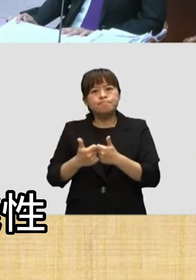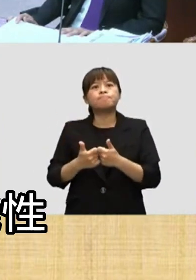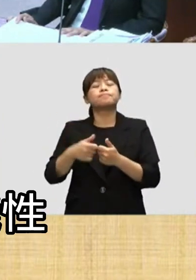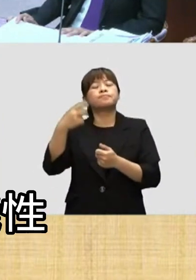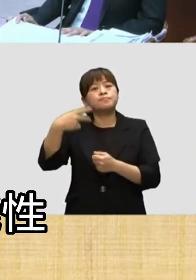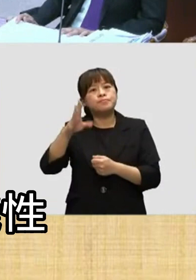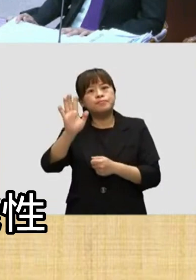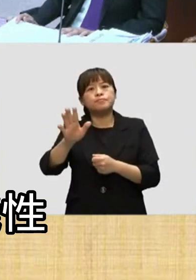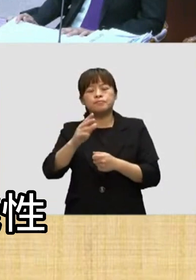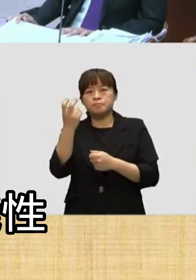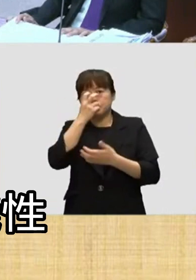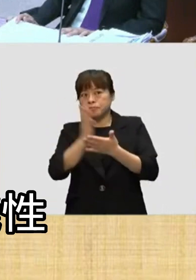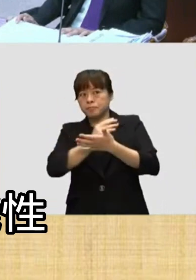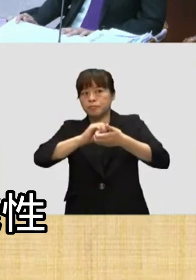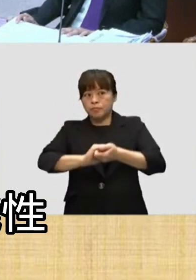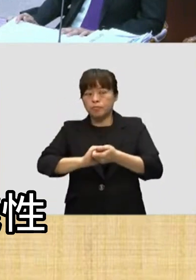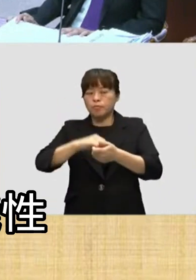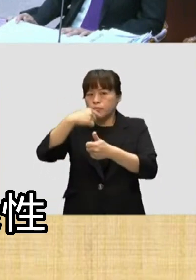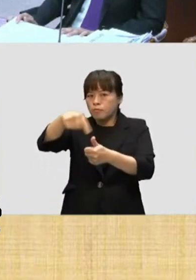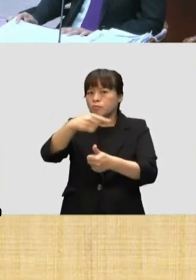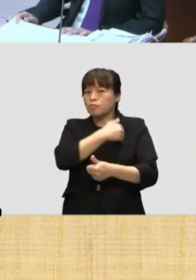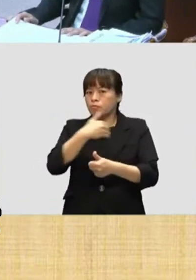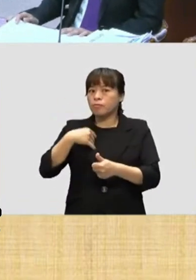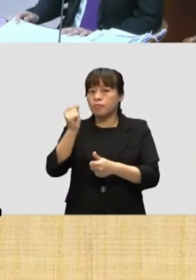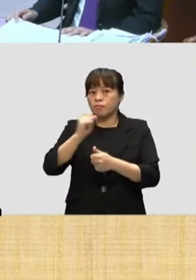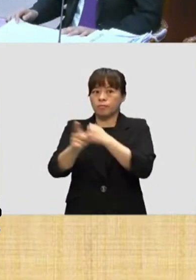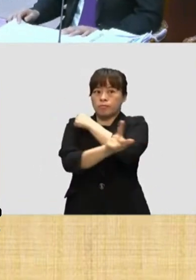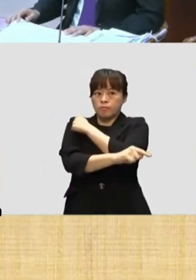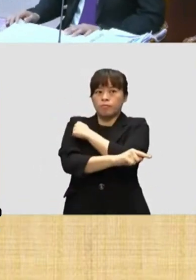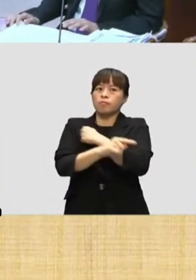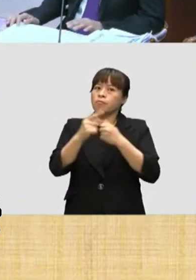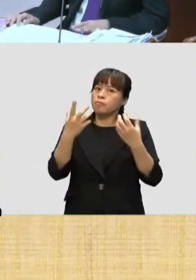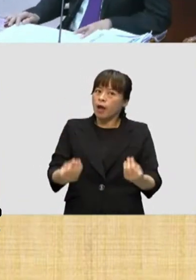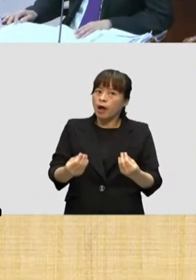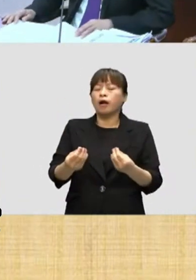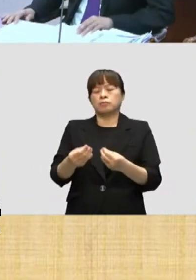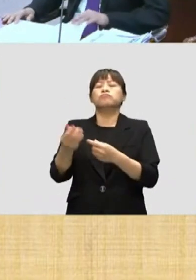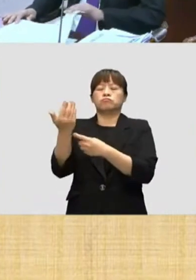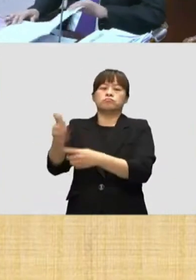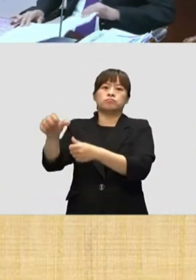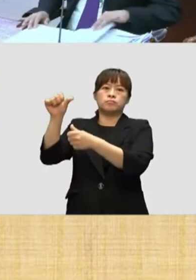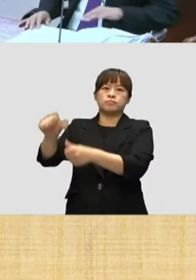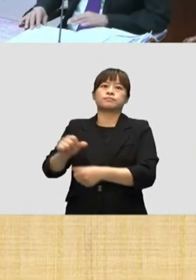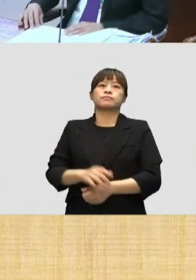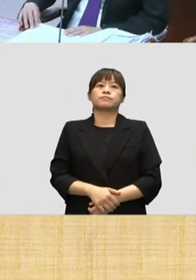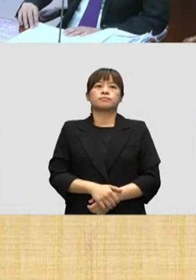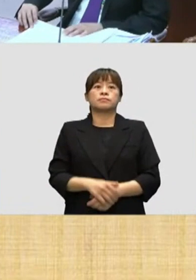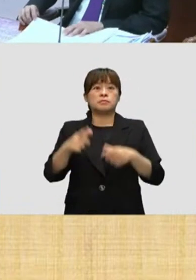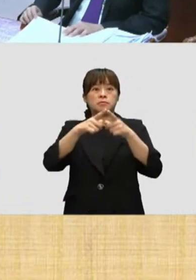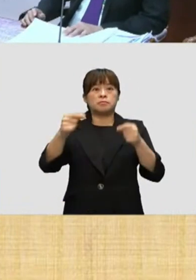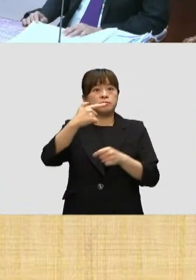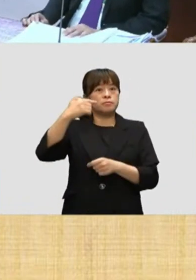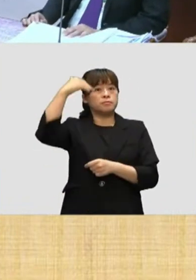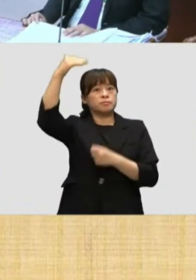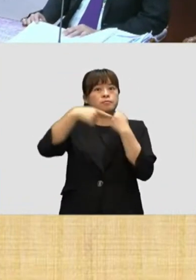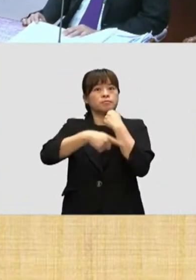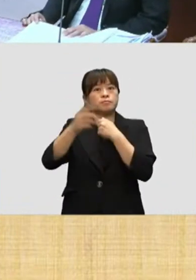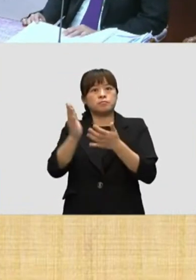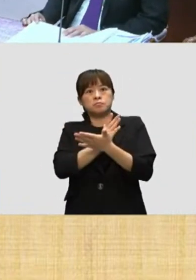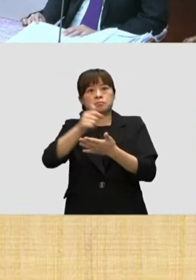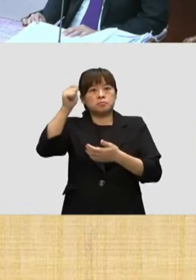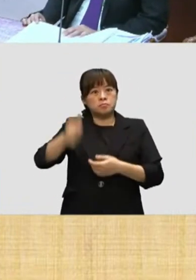还需确认有没有教化可能性为最后不得已的最终刑罚。日本最高法院判决认